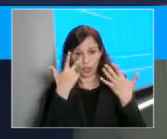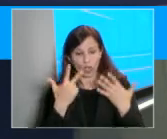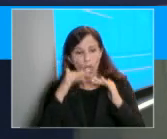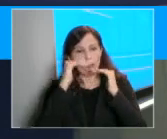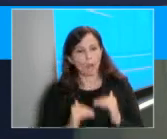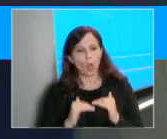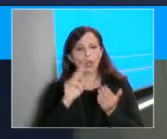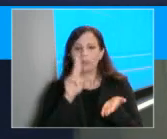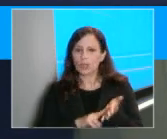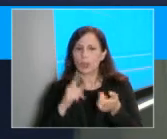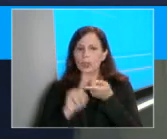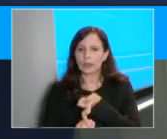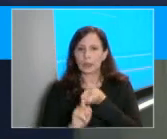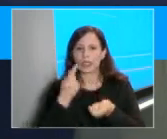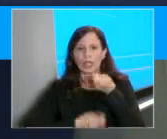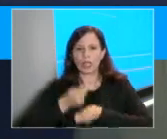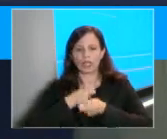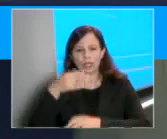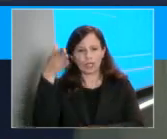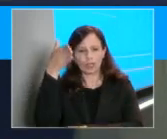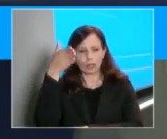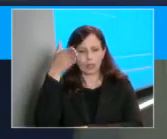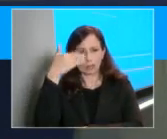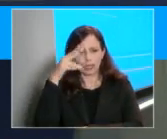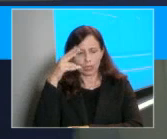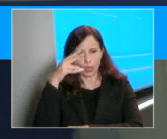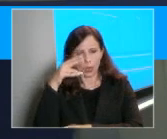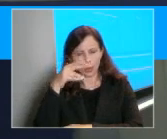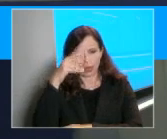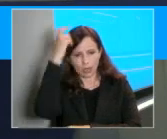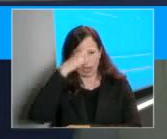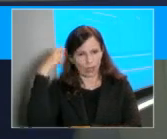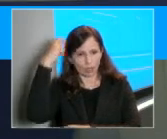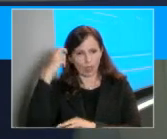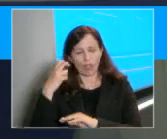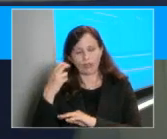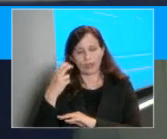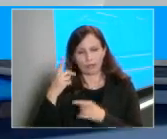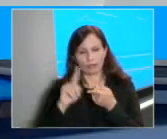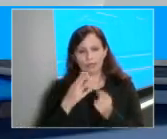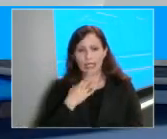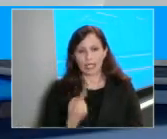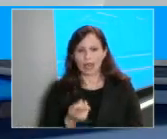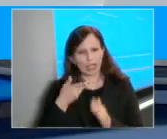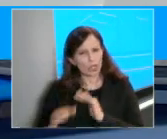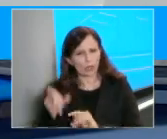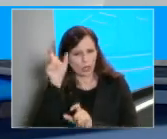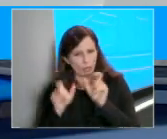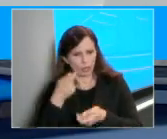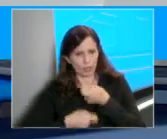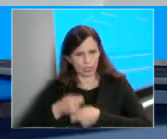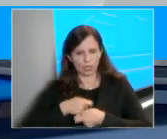ופוחת בזכות התלות הכלכלית של מדינות ערב בישראל. ועזוב אותי מתשובה. תשמע, נתניהו